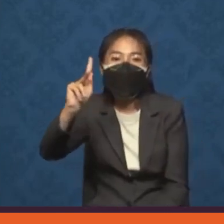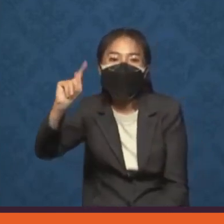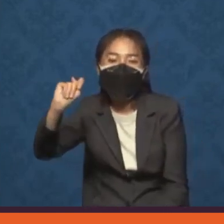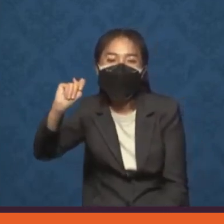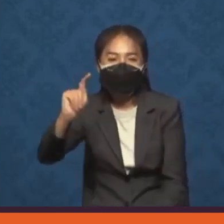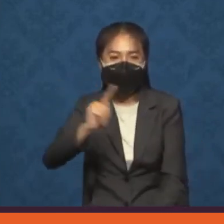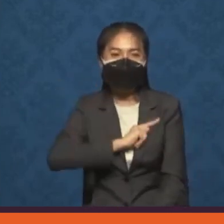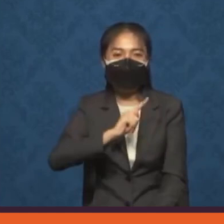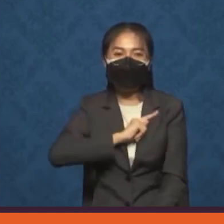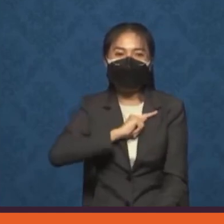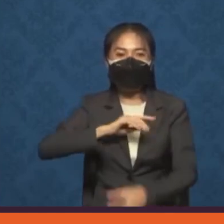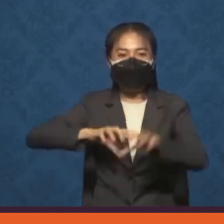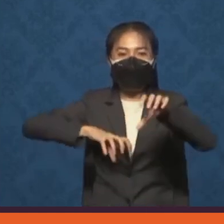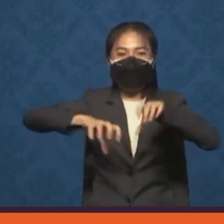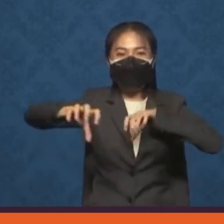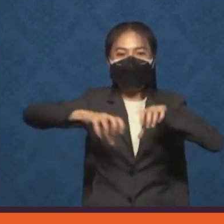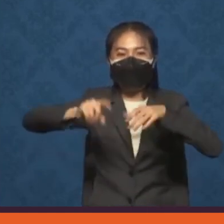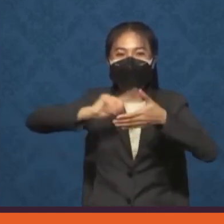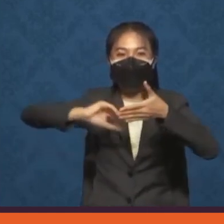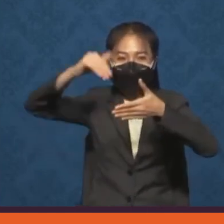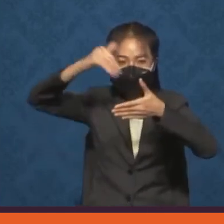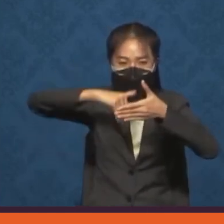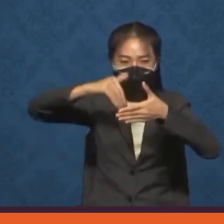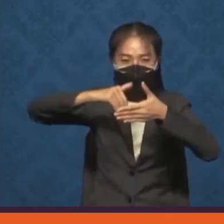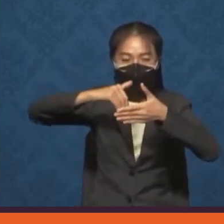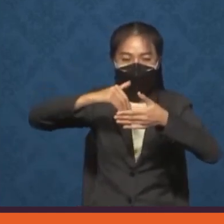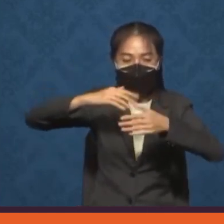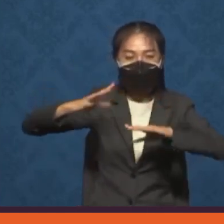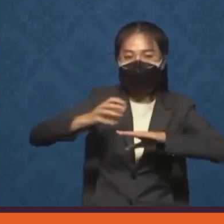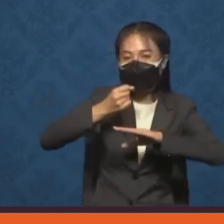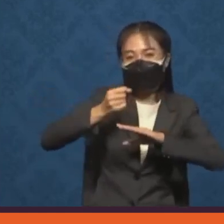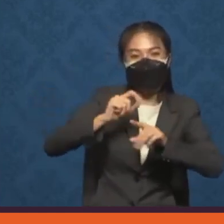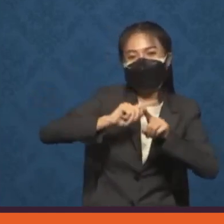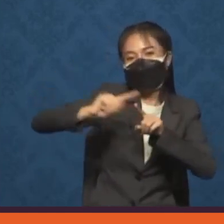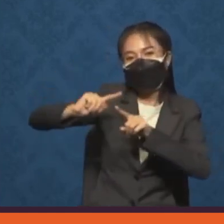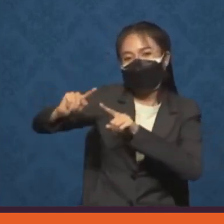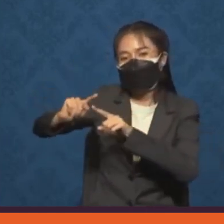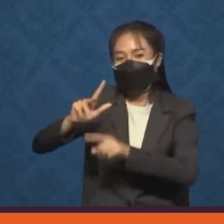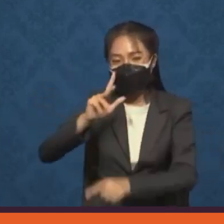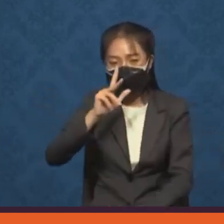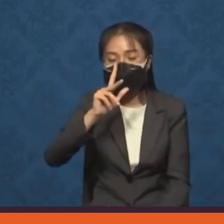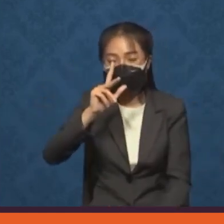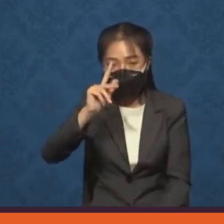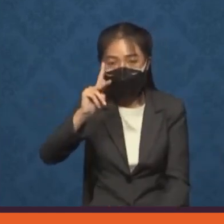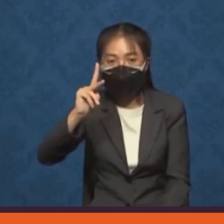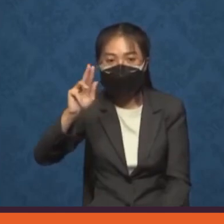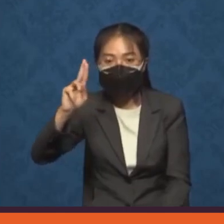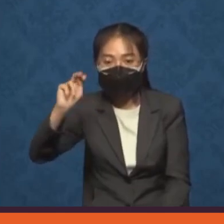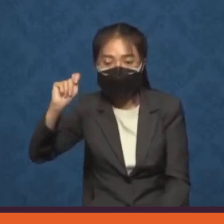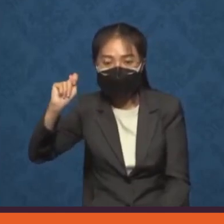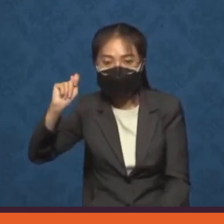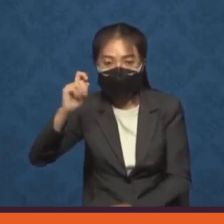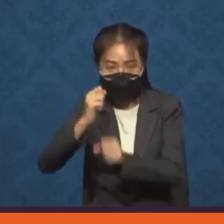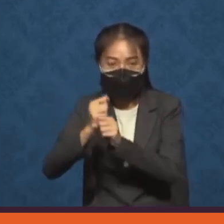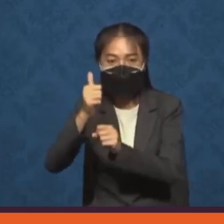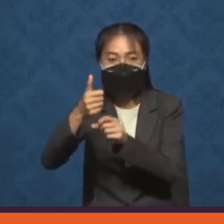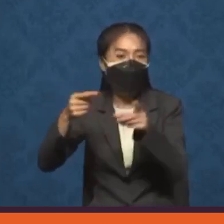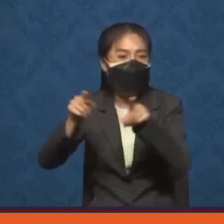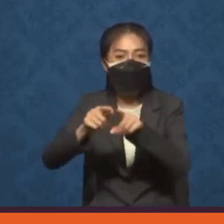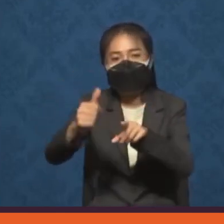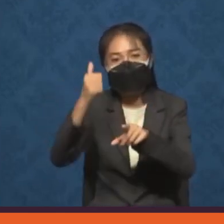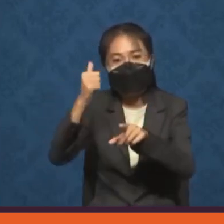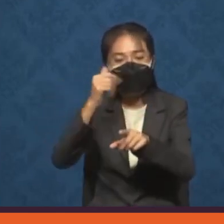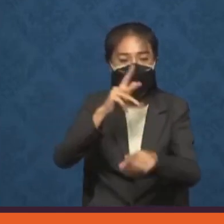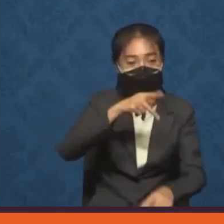ยังมีอำนาจหน้าที่ในการออกใบเหลืองใบแดงเหมือนเดิมถ้าร่างฉบับนี้ผ่านจริงคณะกรรมการปปช.